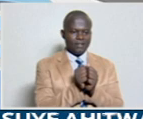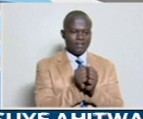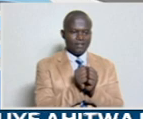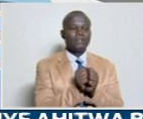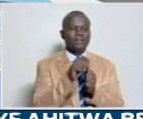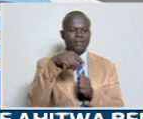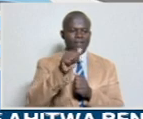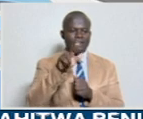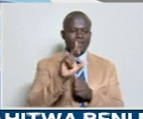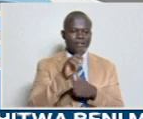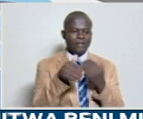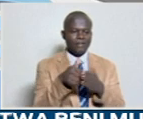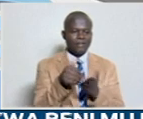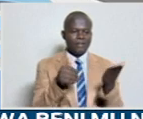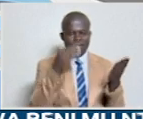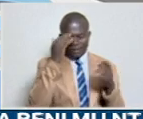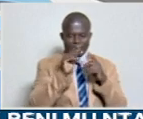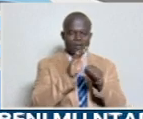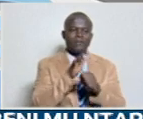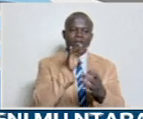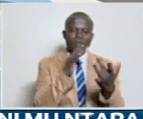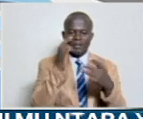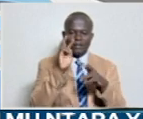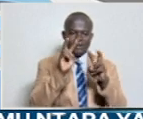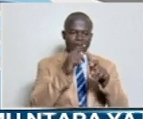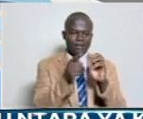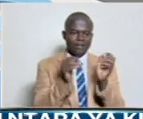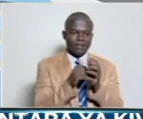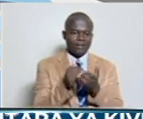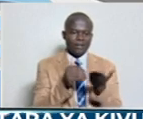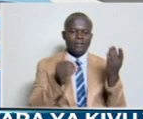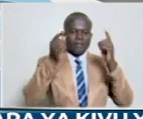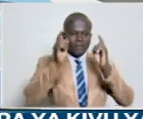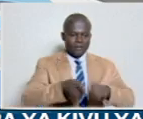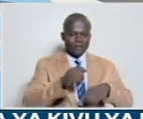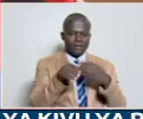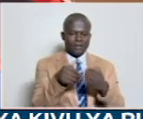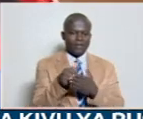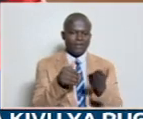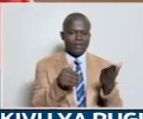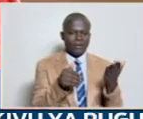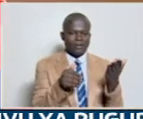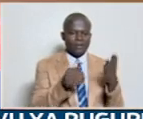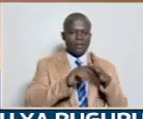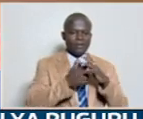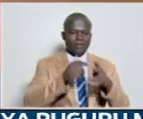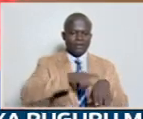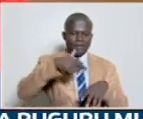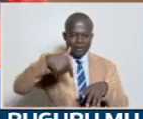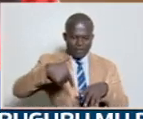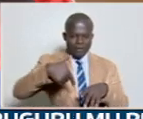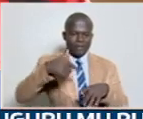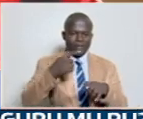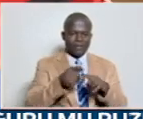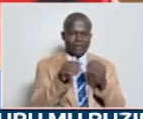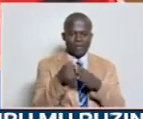Urakoze Paul, icyo ni ikibazo cyiza cyane kuko benshi barabategereje kugira ngo bamubone. Yageze ahangaha ko byabitegejwe gutangira ku saa y'isa moya,